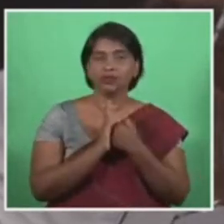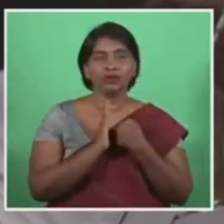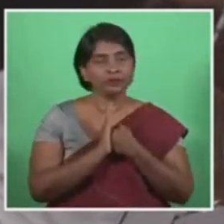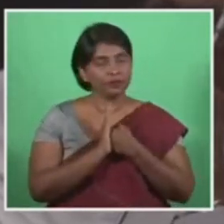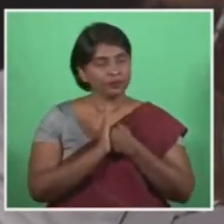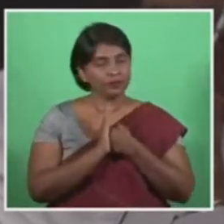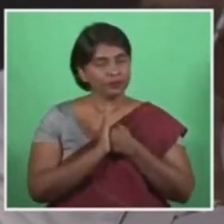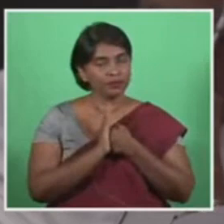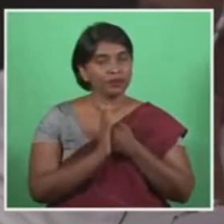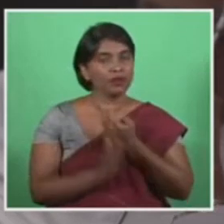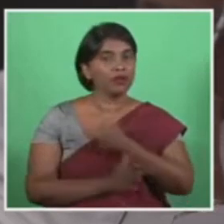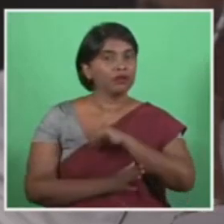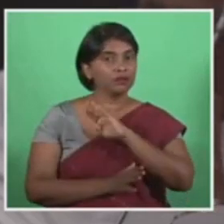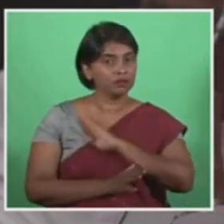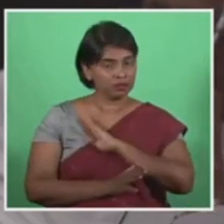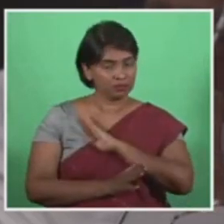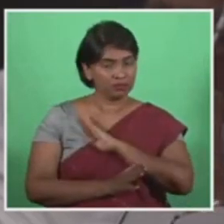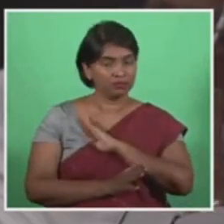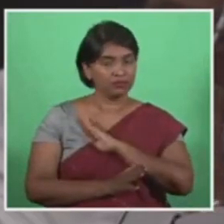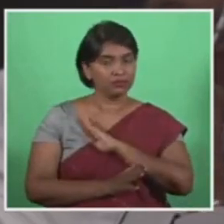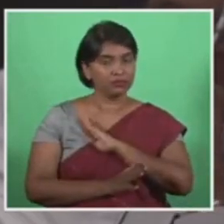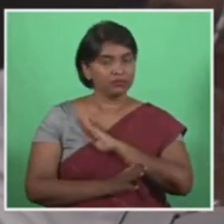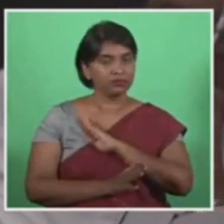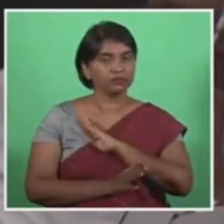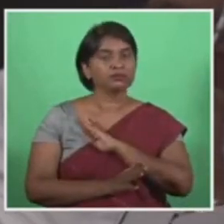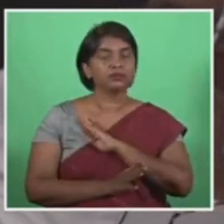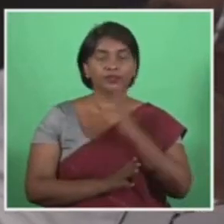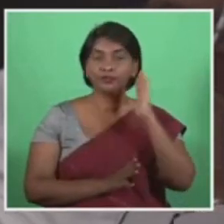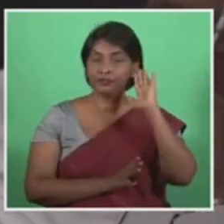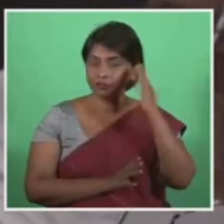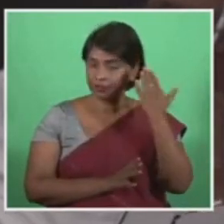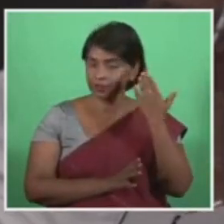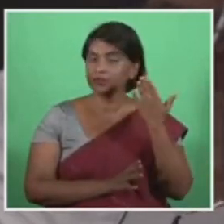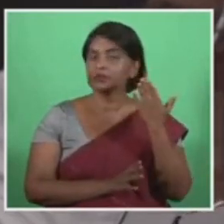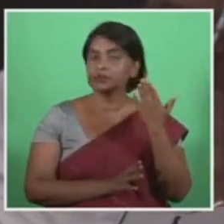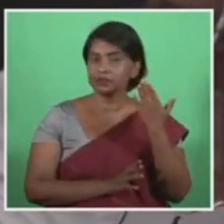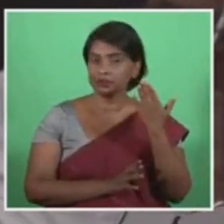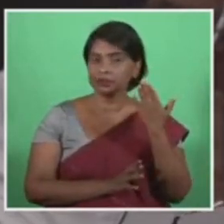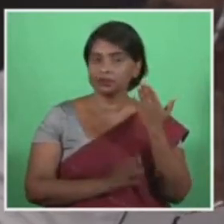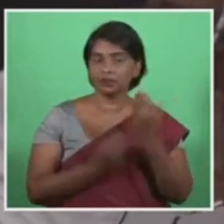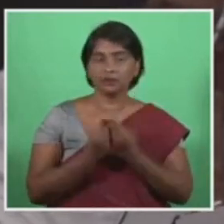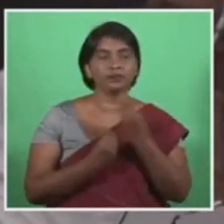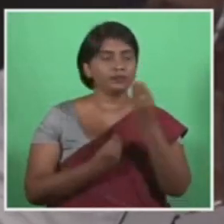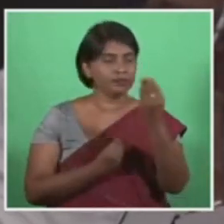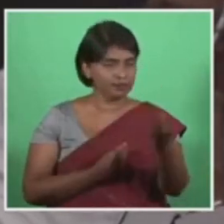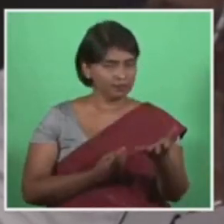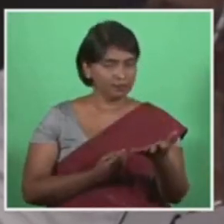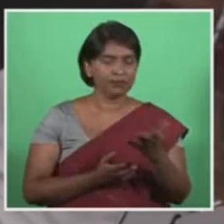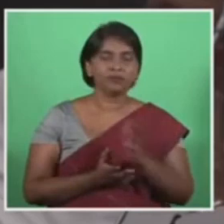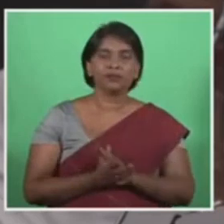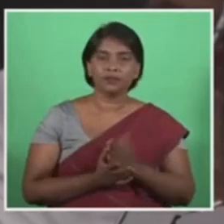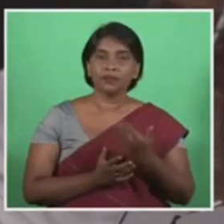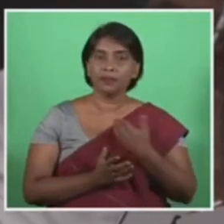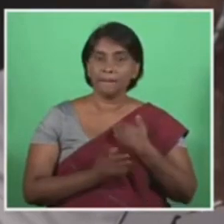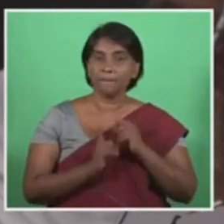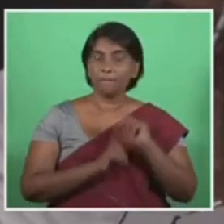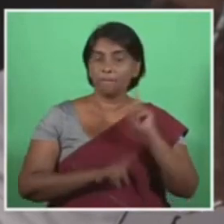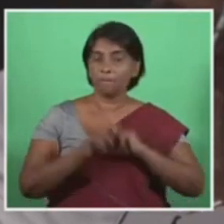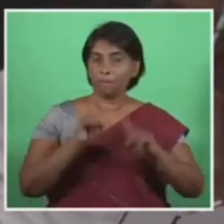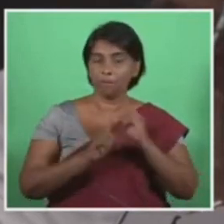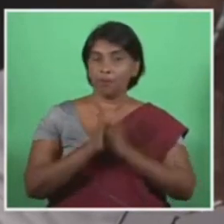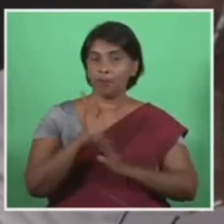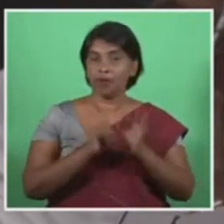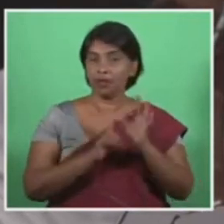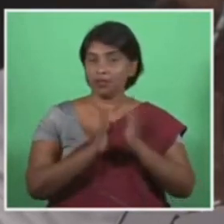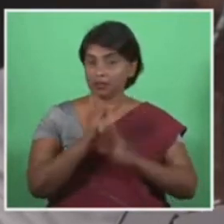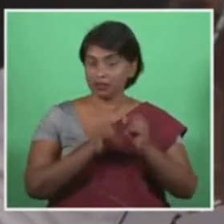गौरवनीय स्वामीन वांसेट विशेषेन लबा दीमट अपे पार्लिमेंट मंत्री